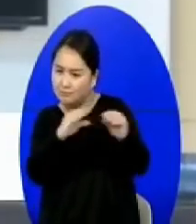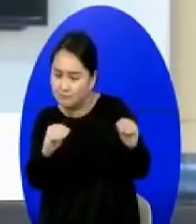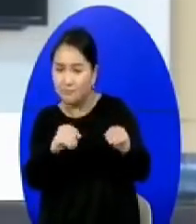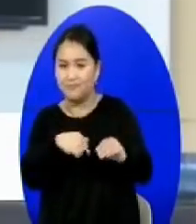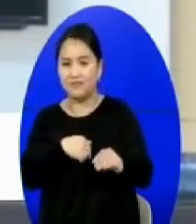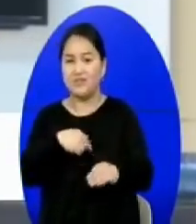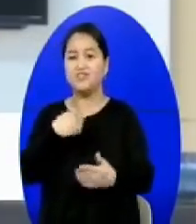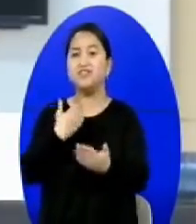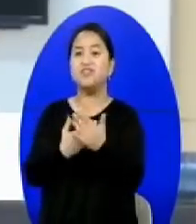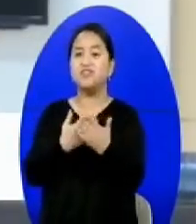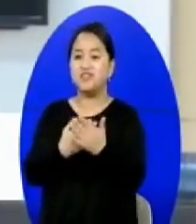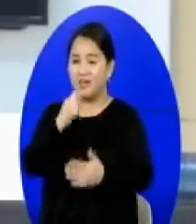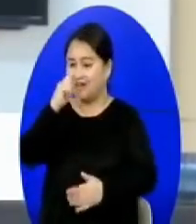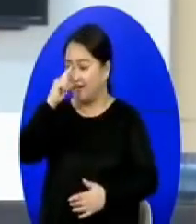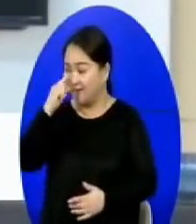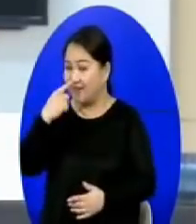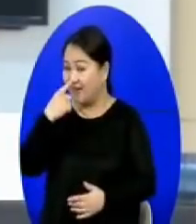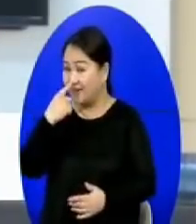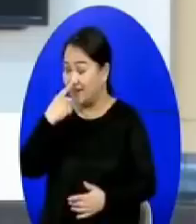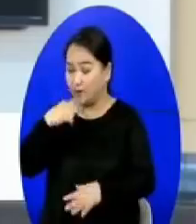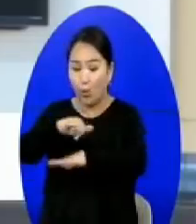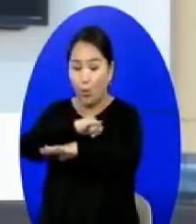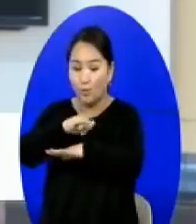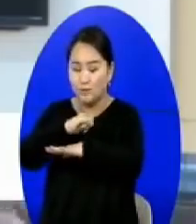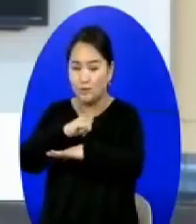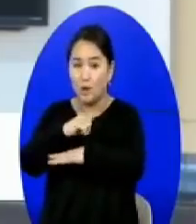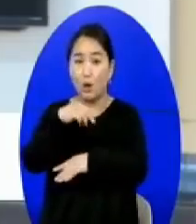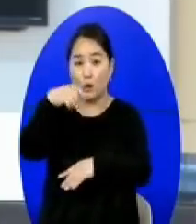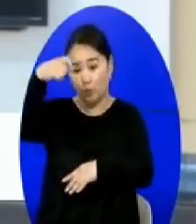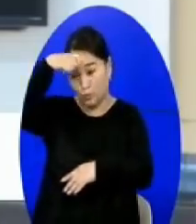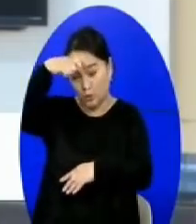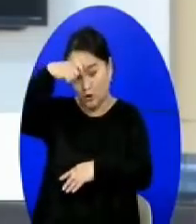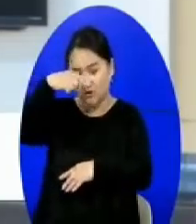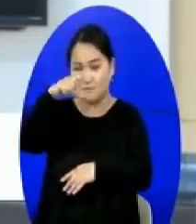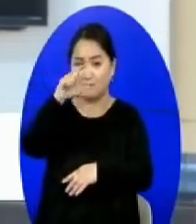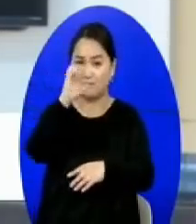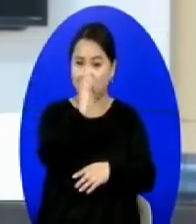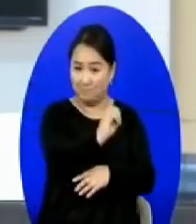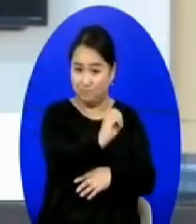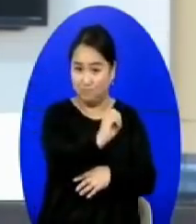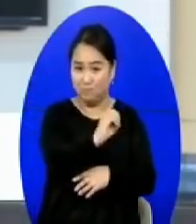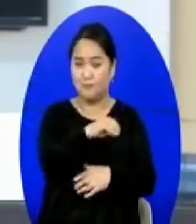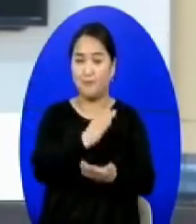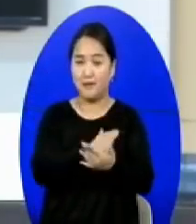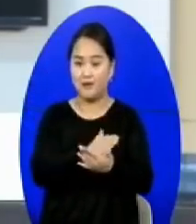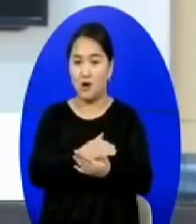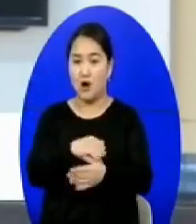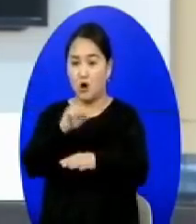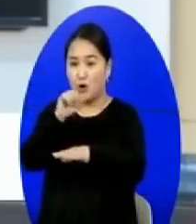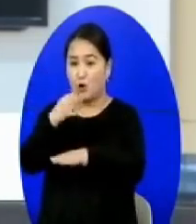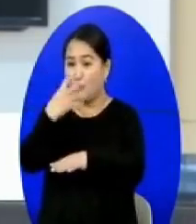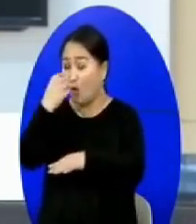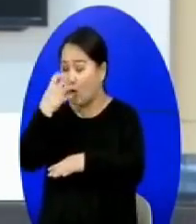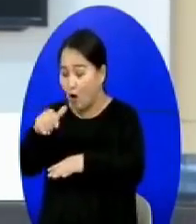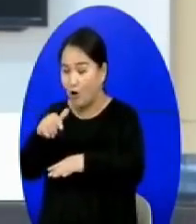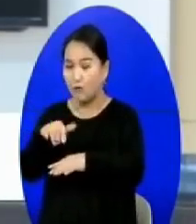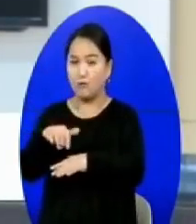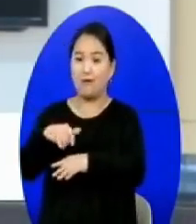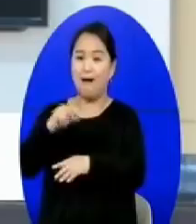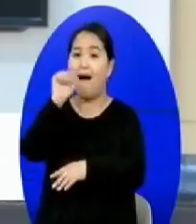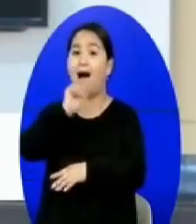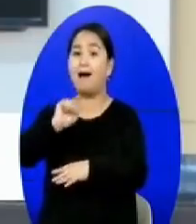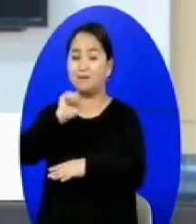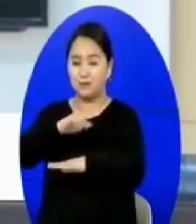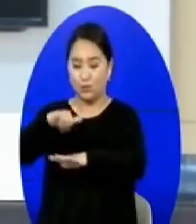хятад жишээлбэл одоо түрээсийн төлбөрийг тэглэх, за мөн одоо Хонконг болон зүүнүүд Азийн орнууд дээр бол ийм одоо маш олон ийм одоо бизнесийн энэ хүндрэлтэй